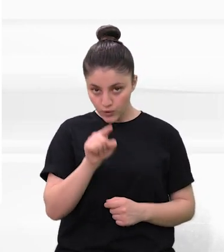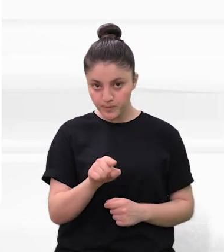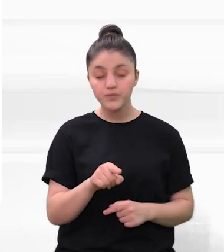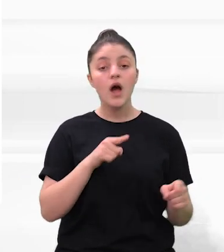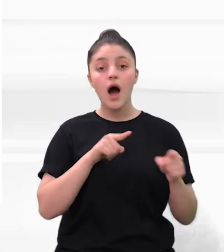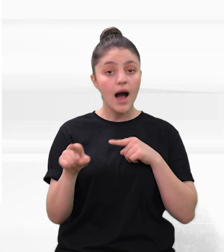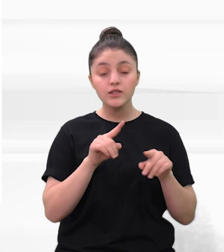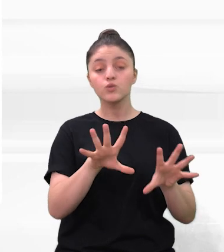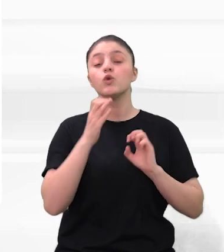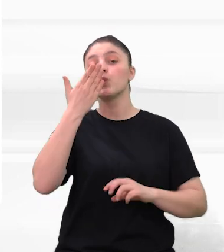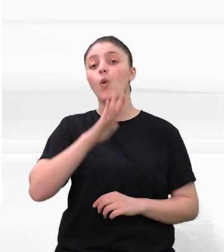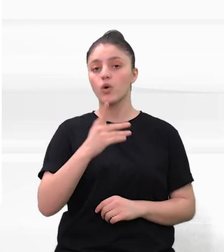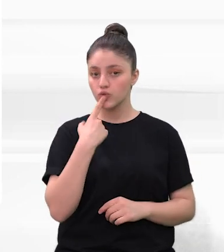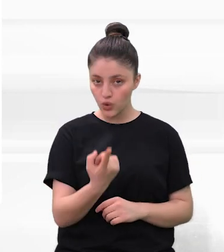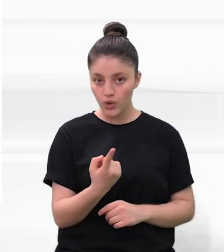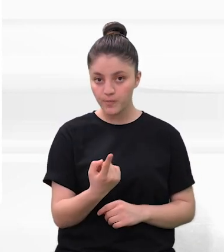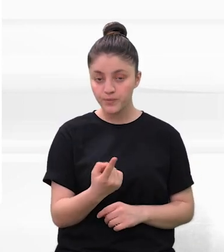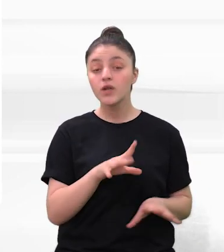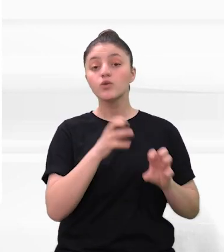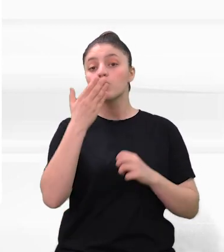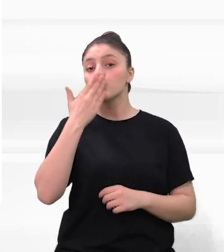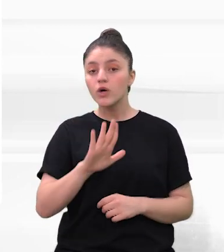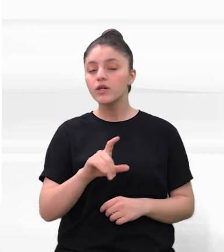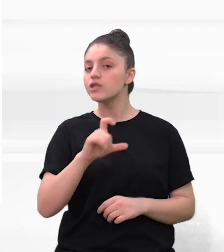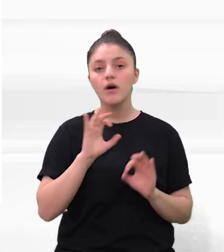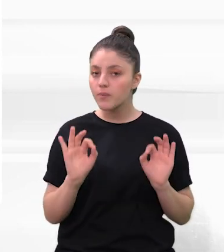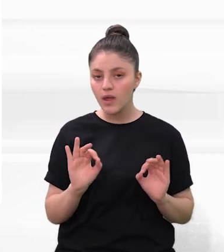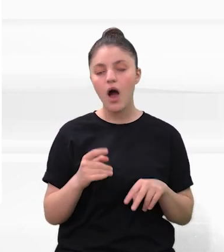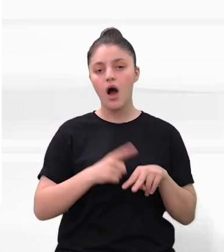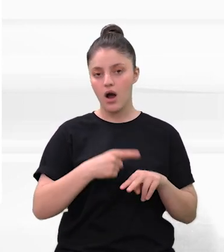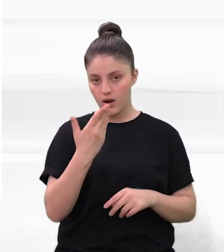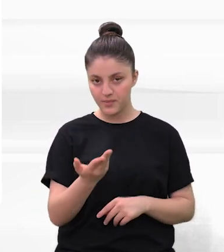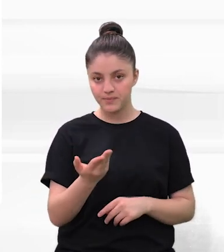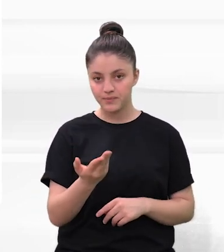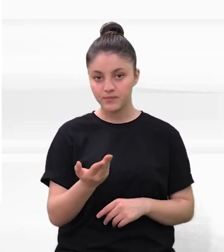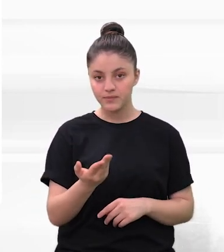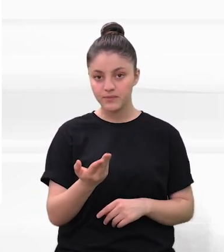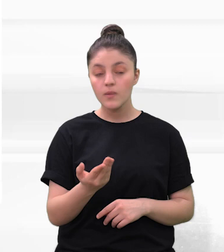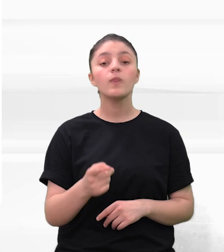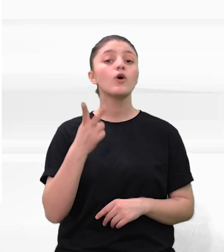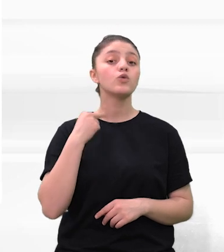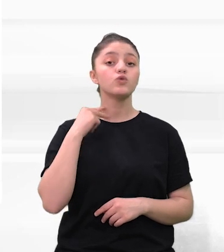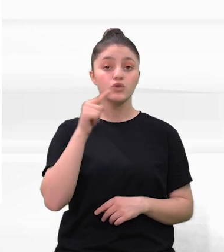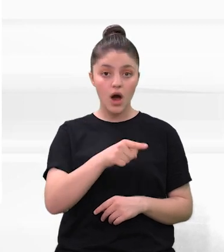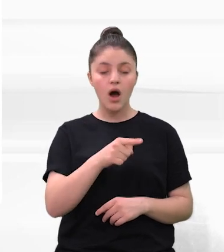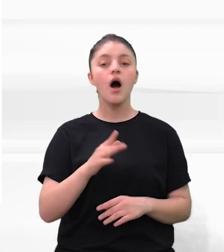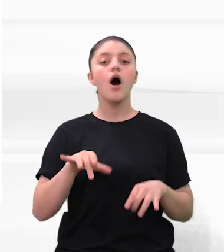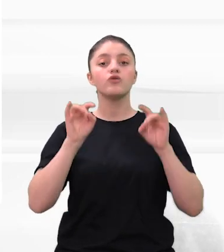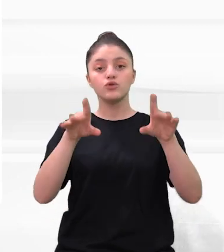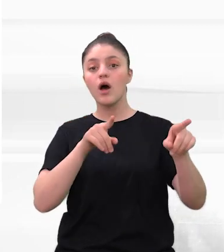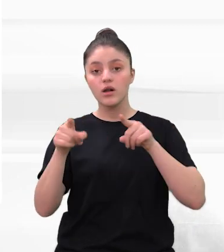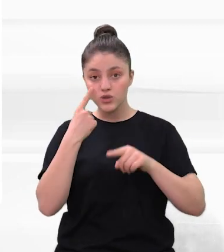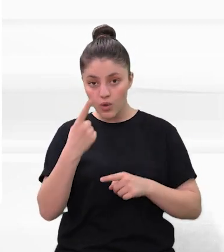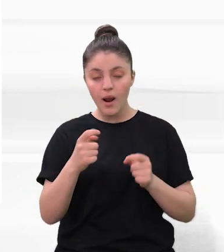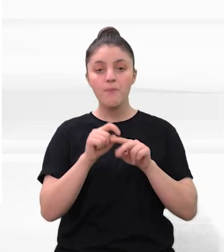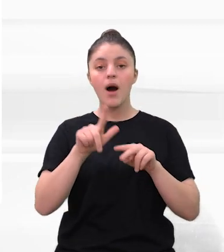ve hangisinin etkisi olmadığı söylenmiş etkisi olmayan cevabınıza seçeneği 12 özellikle Rusya ile alt arasında